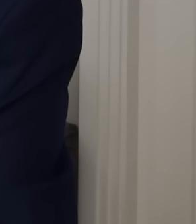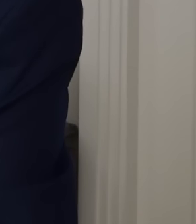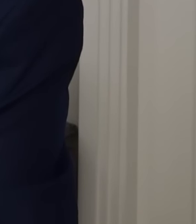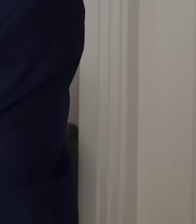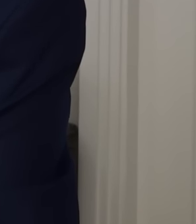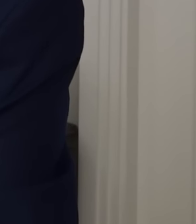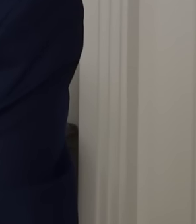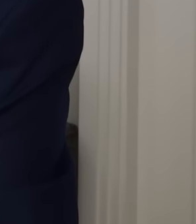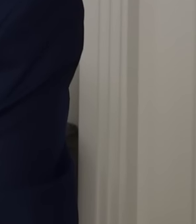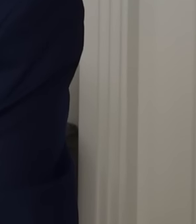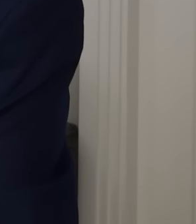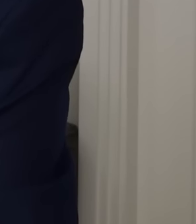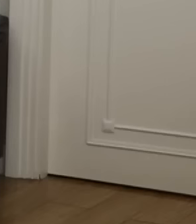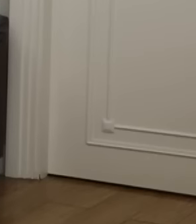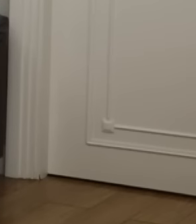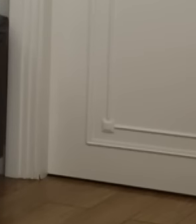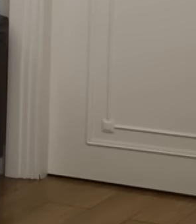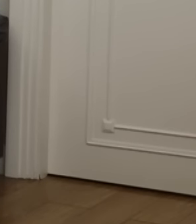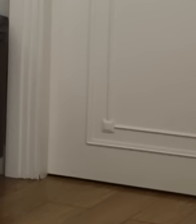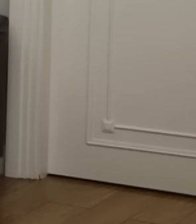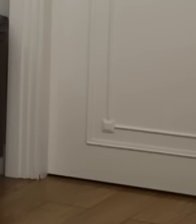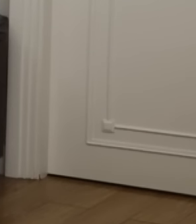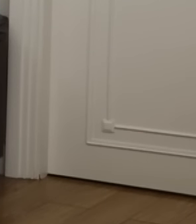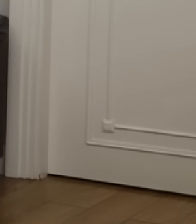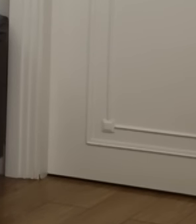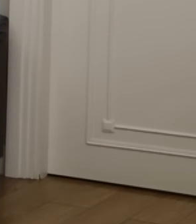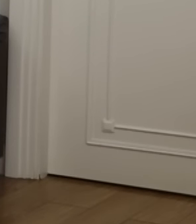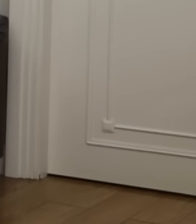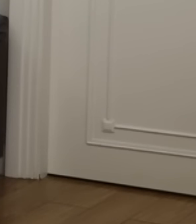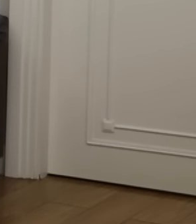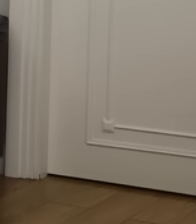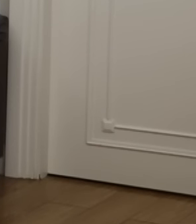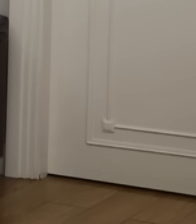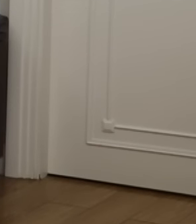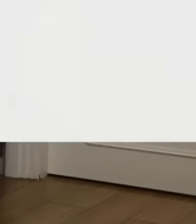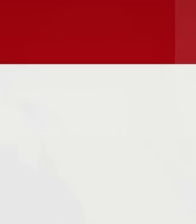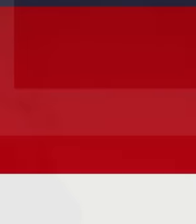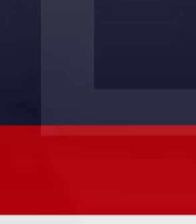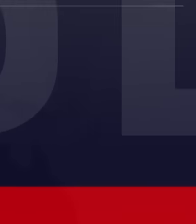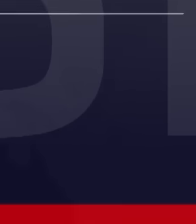հոժար կամքով նվիրատություն անի որևէ կուսակցության։